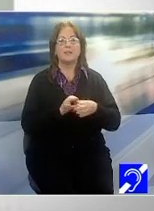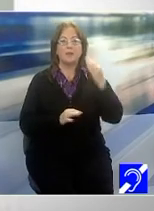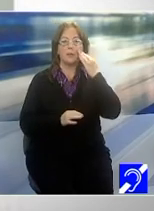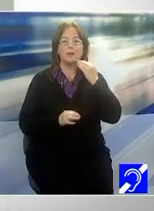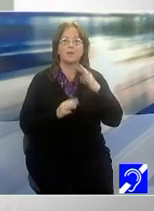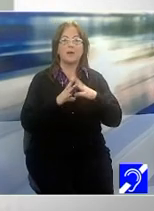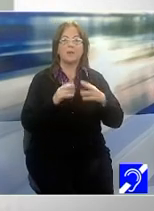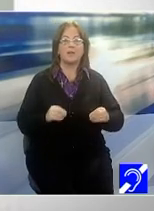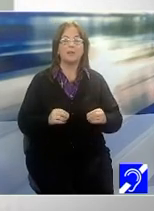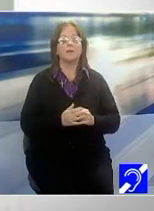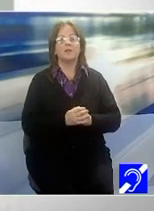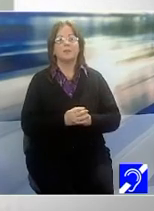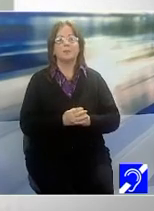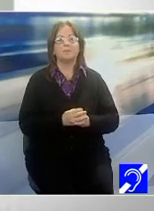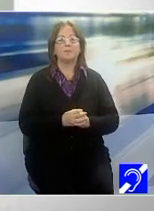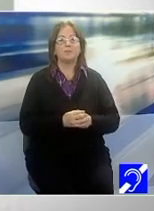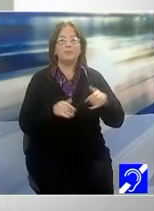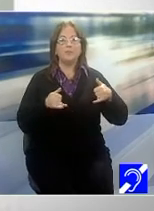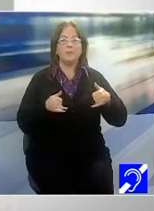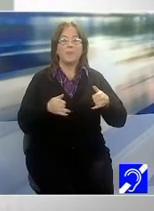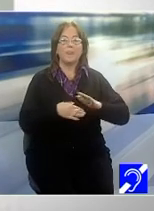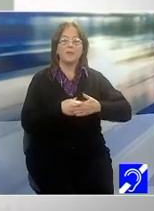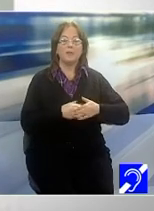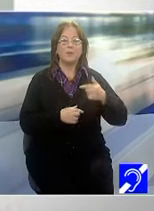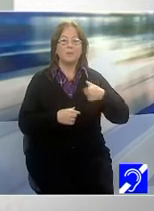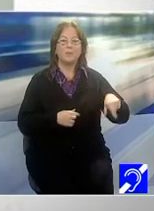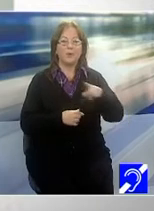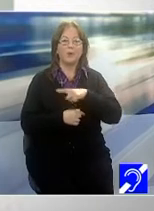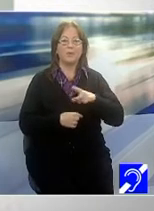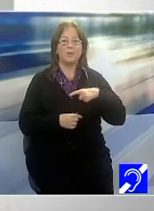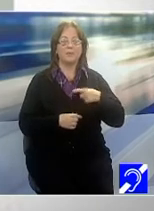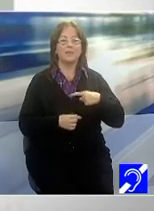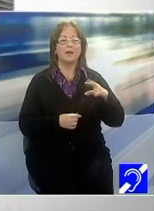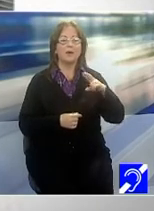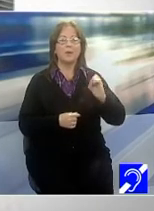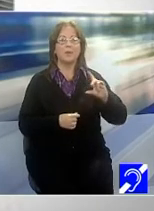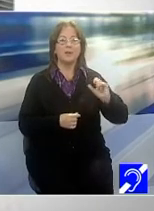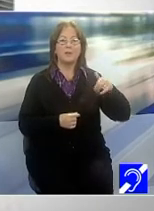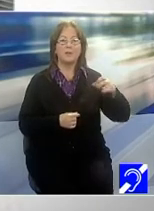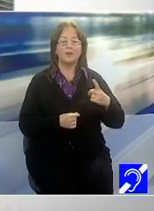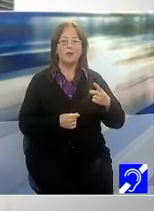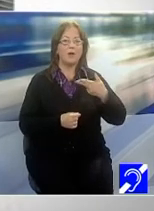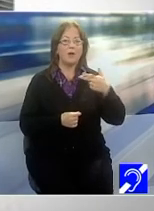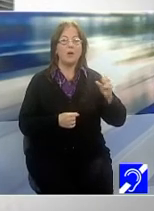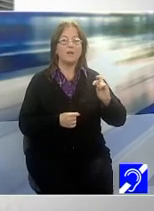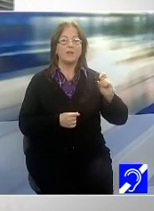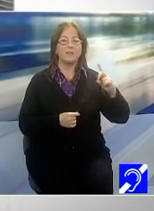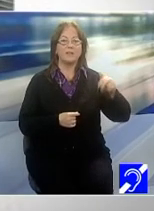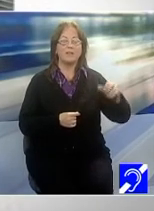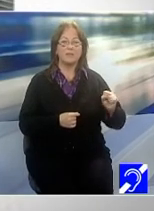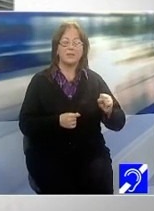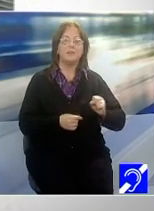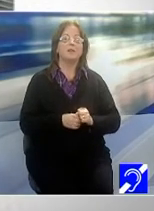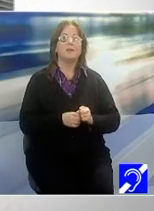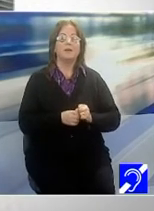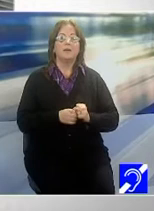1880-2015. Alături de noi se află acum domnul Ronald Hawkins, consilier pentru presă și cultură la